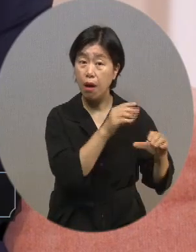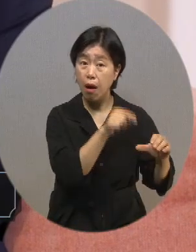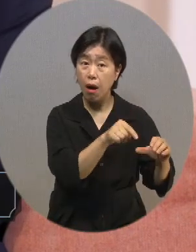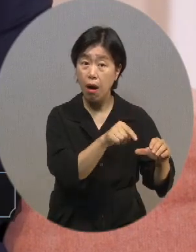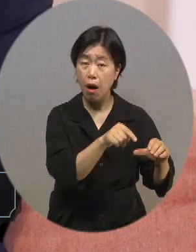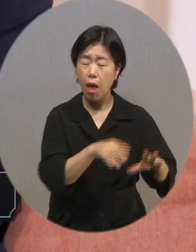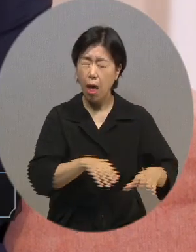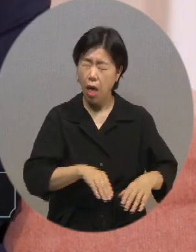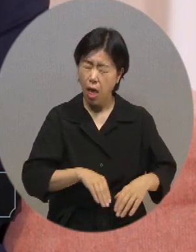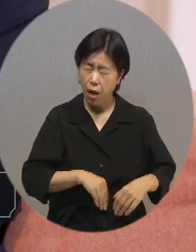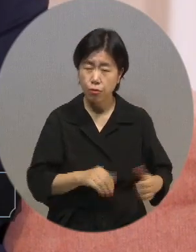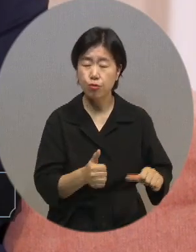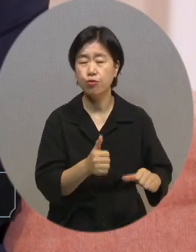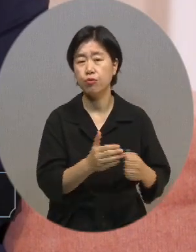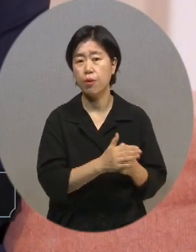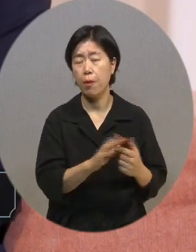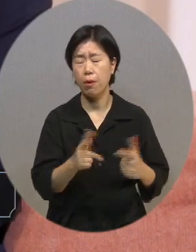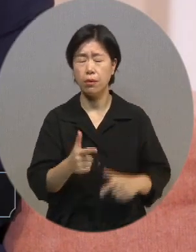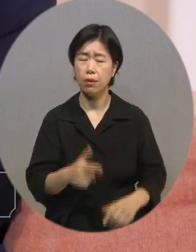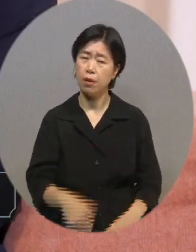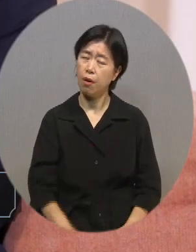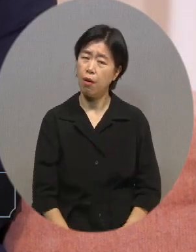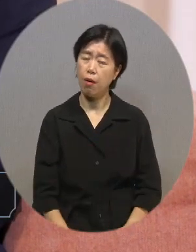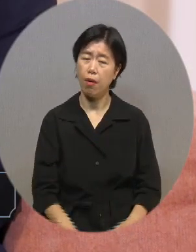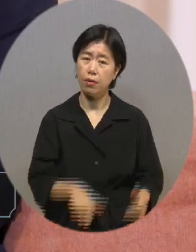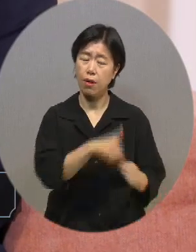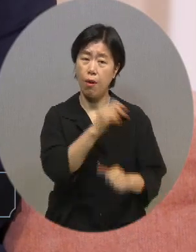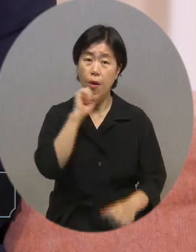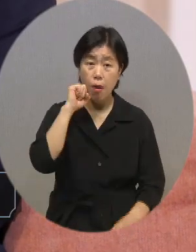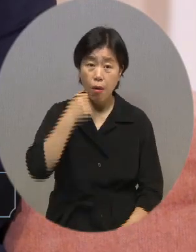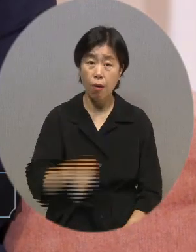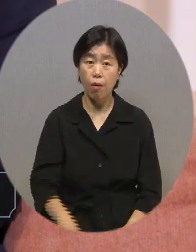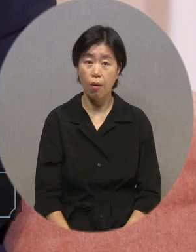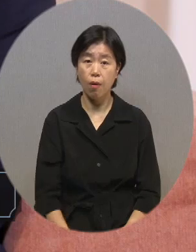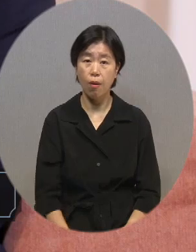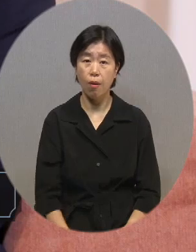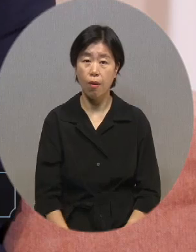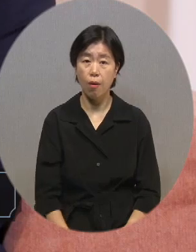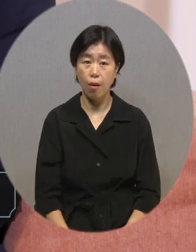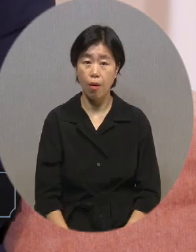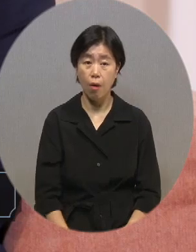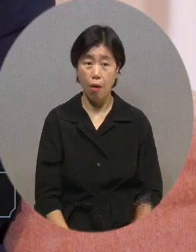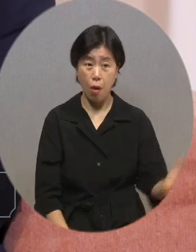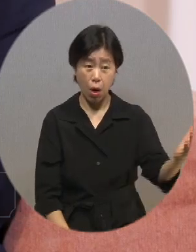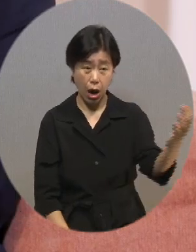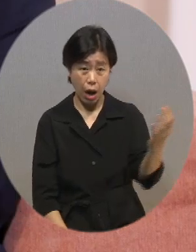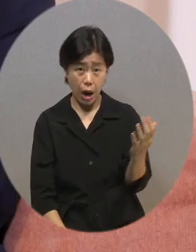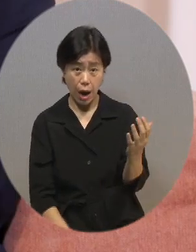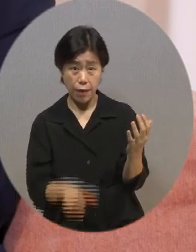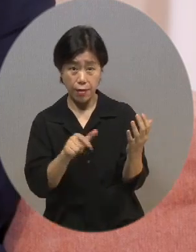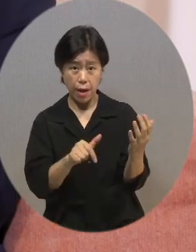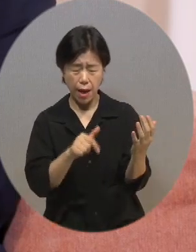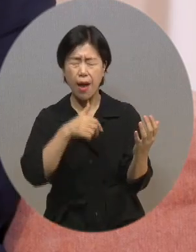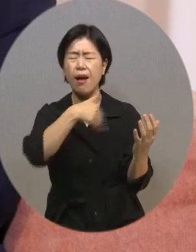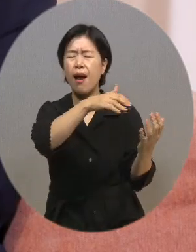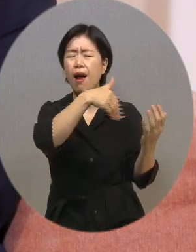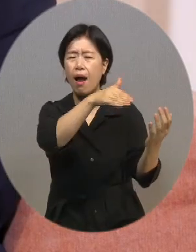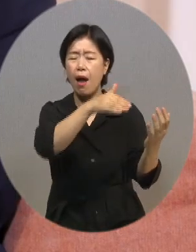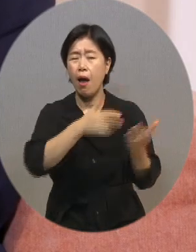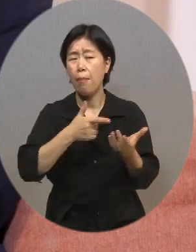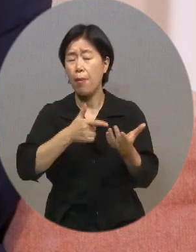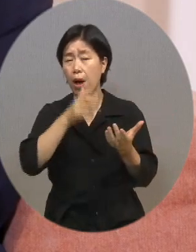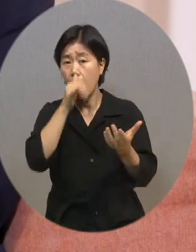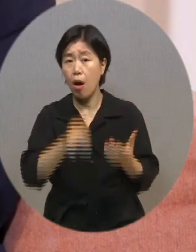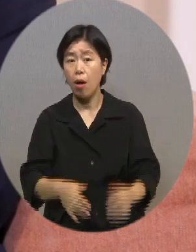큰 건 아니다고 하지만 그때마다 우리가 경고도 하고 사격도 합니다. 가라고. 근데